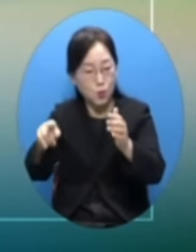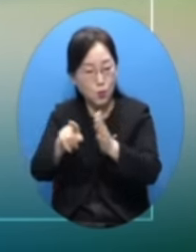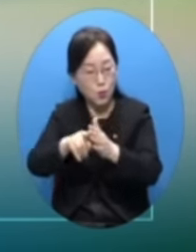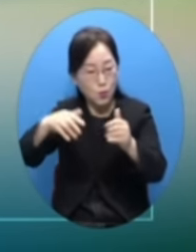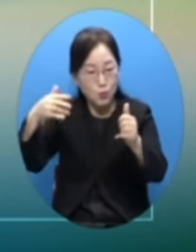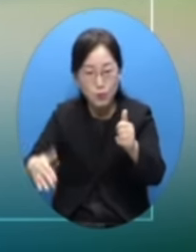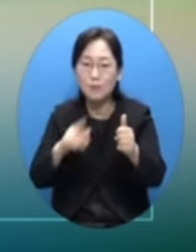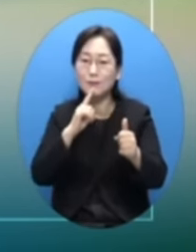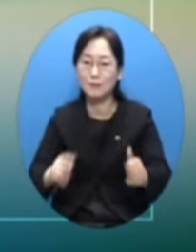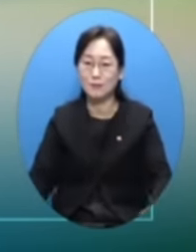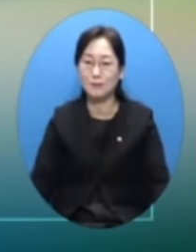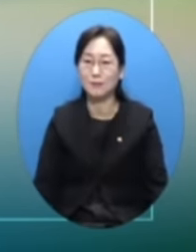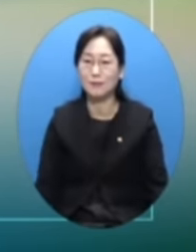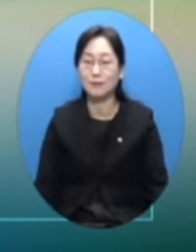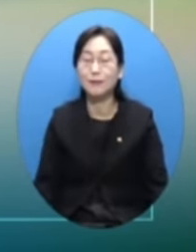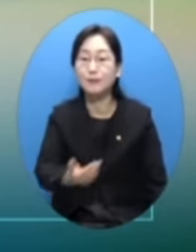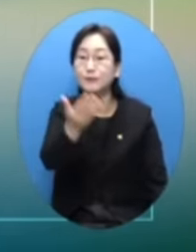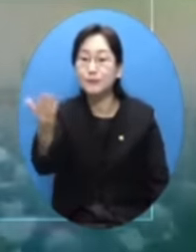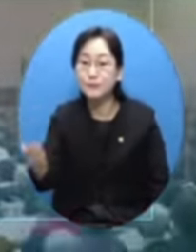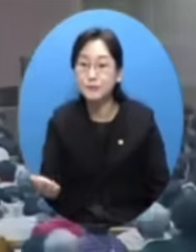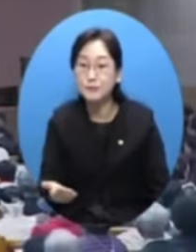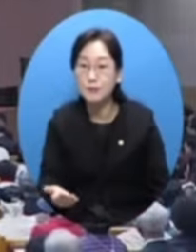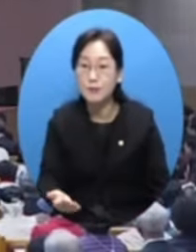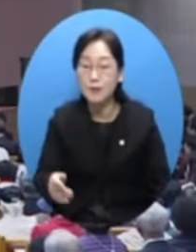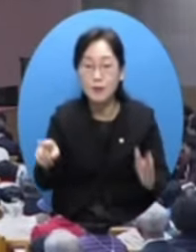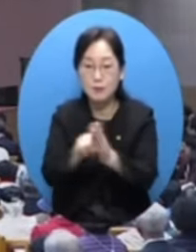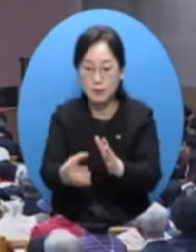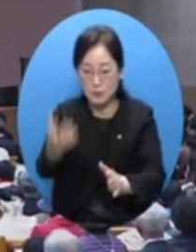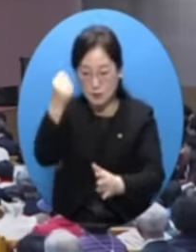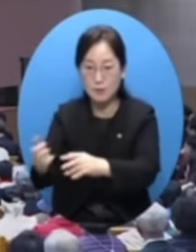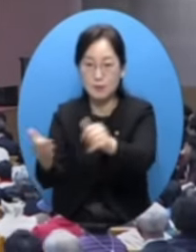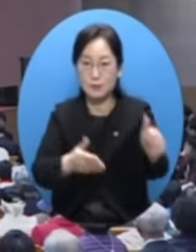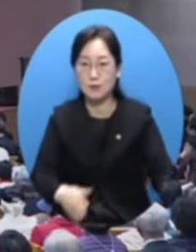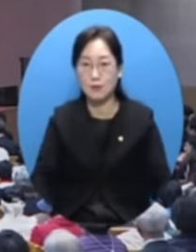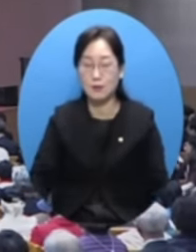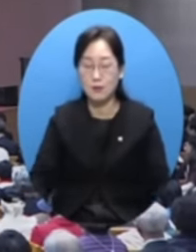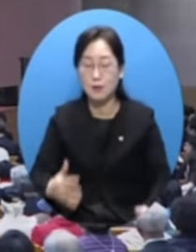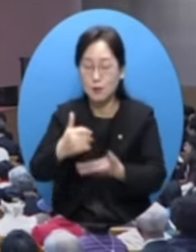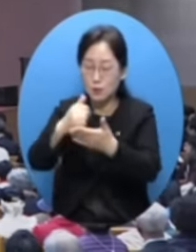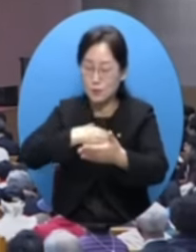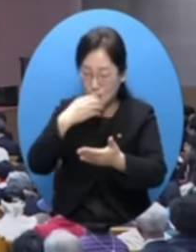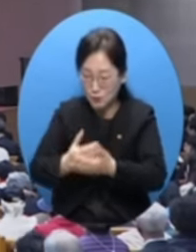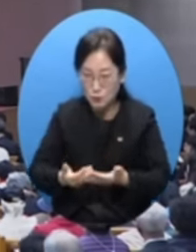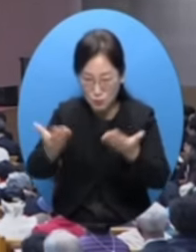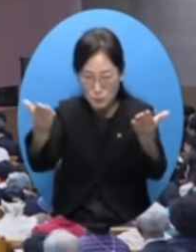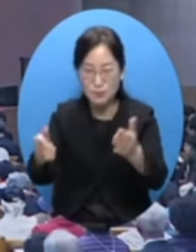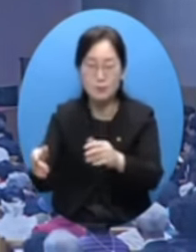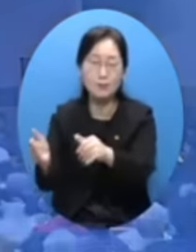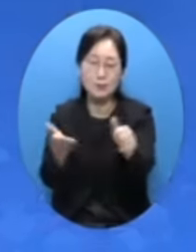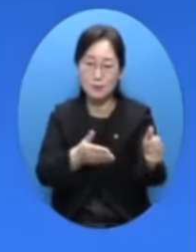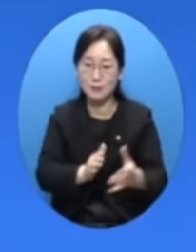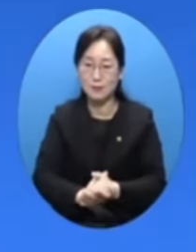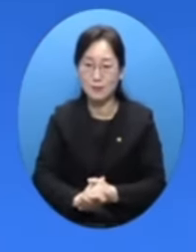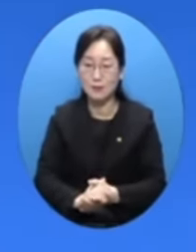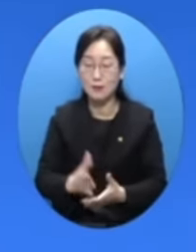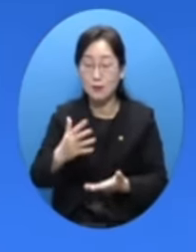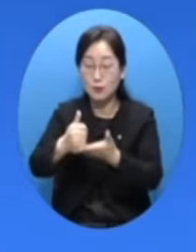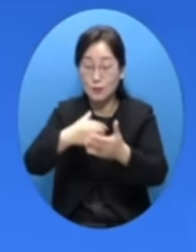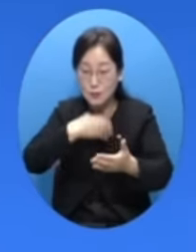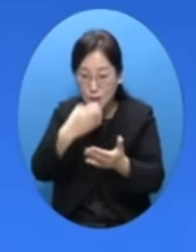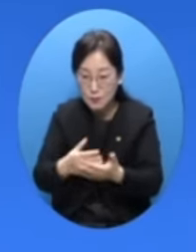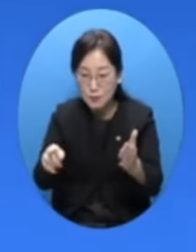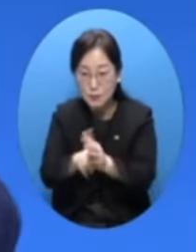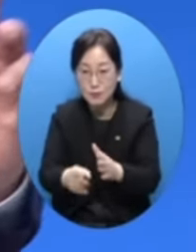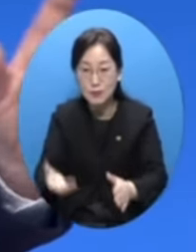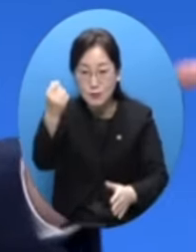못하였노라. 여러분, 이 같은 믿음의 사람들이 되기를 바랍니다. 주님을 감동시키는 믿음의 사람들이 되기를 바랍니다. 주님을 감동시키는 믿음의